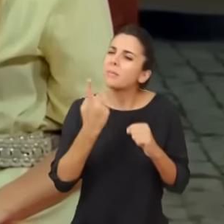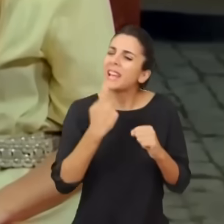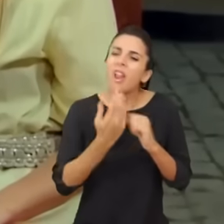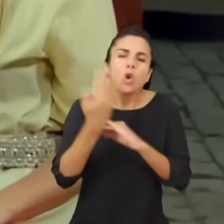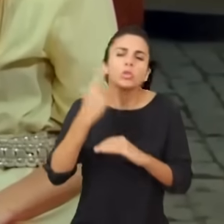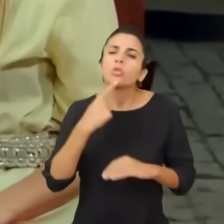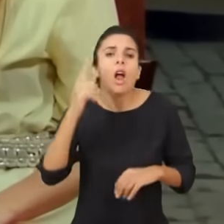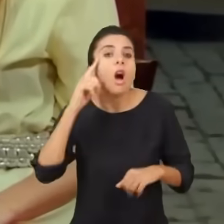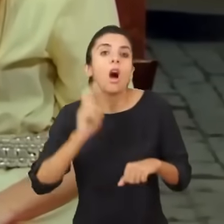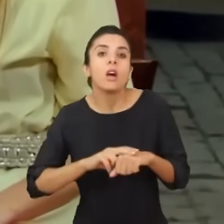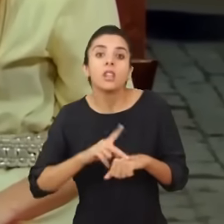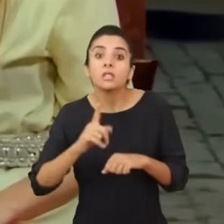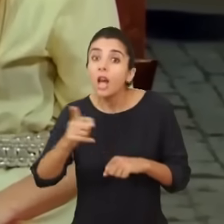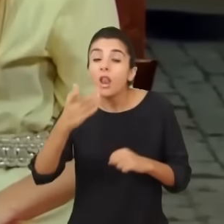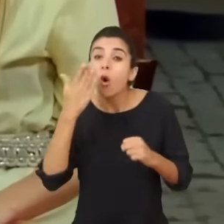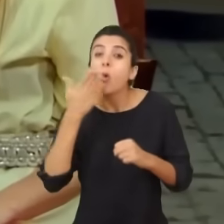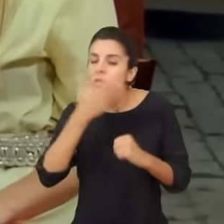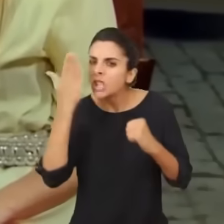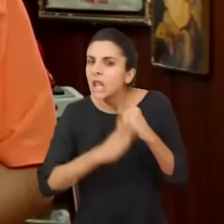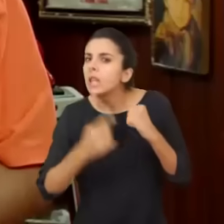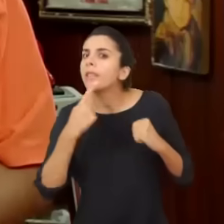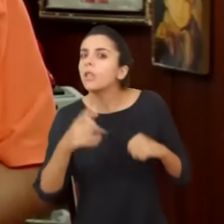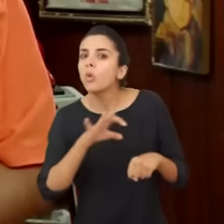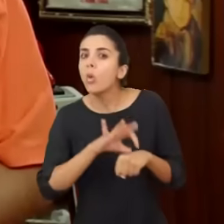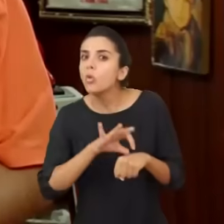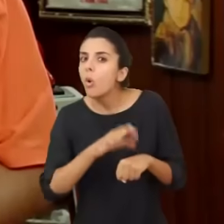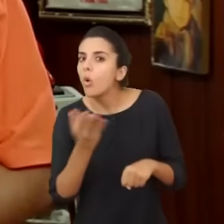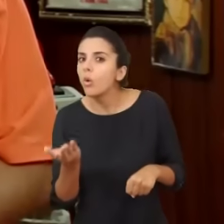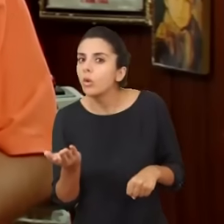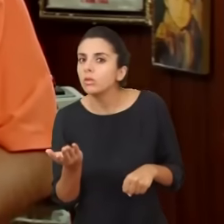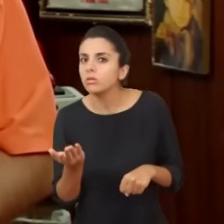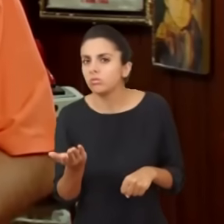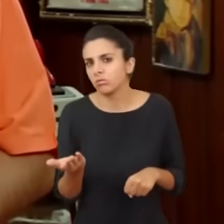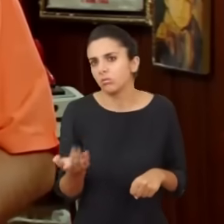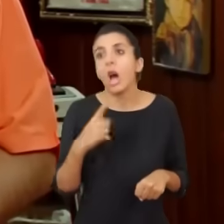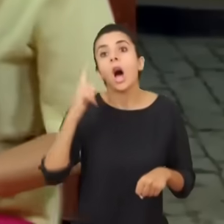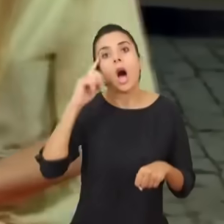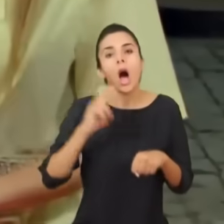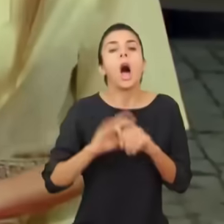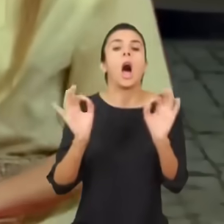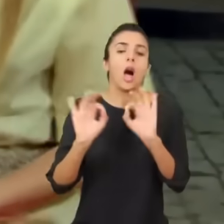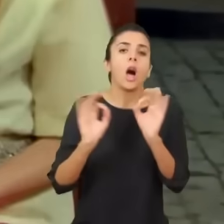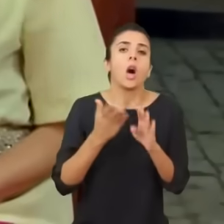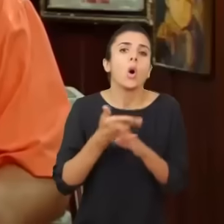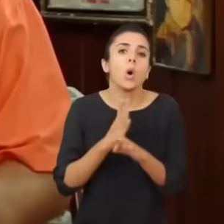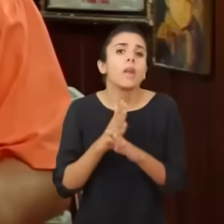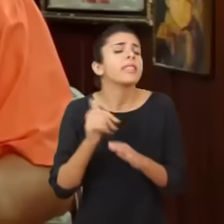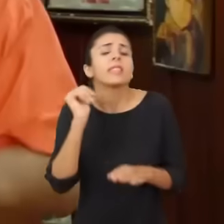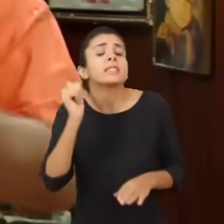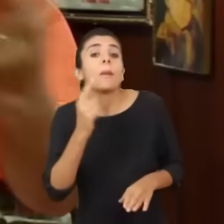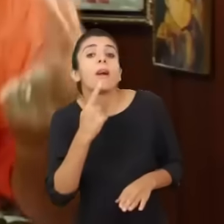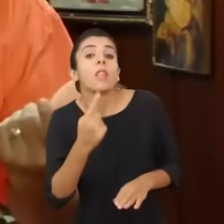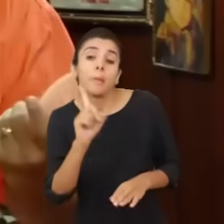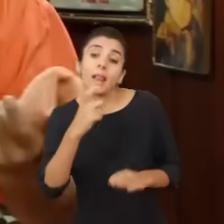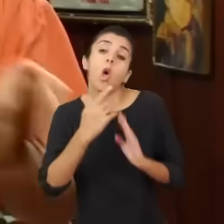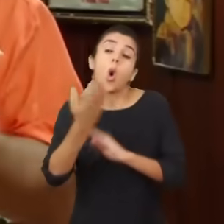hatırla? Sana yasak etti orucu hatırla. Ha, yok öyle. Evet, hatırladım. Heh. Ama ne zaman dedi?